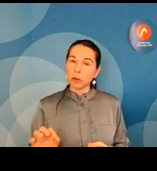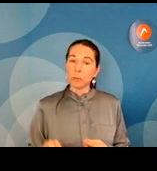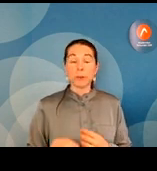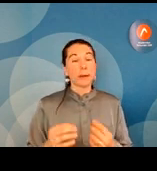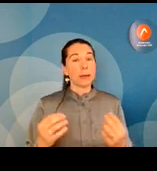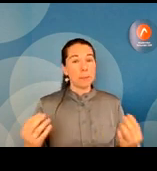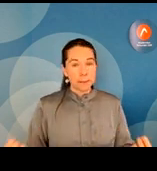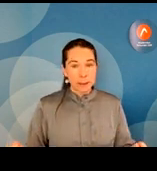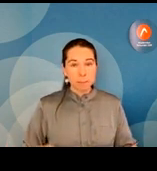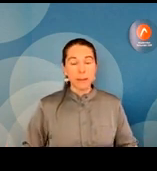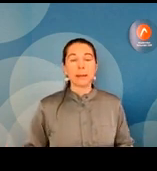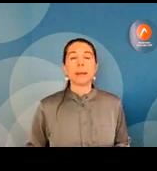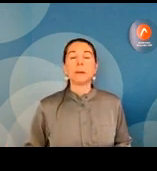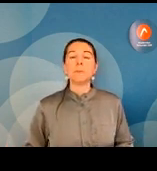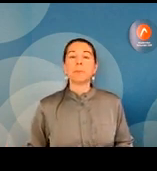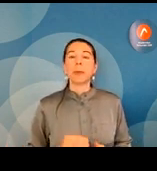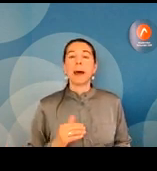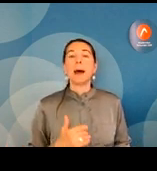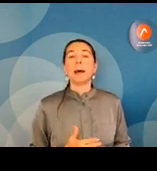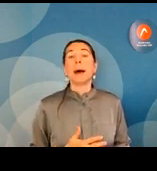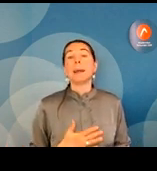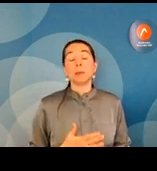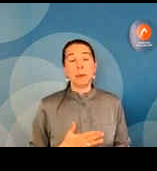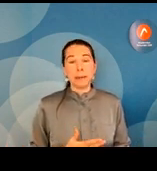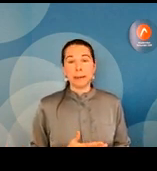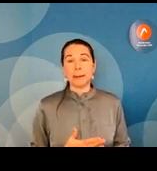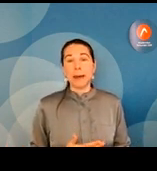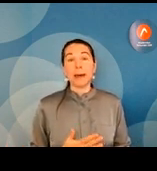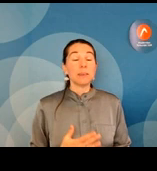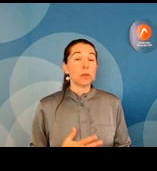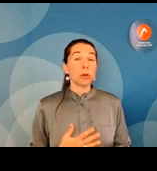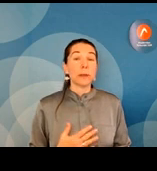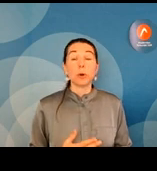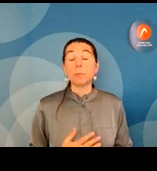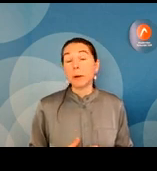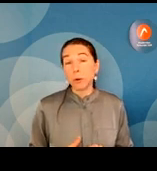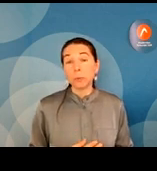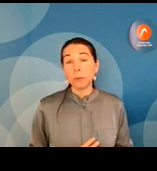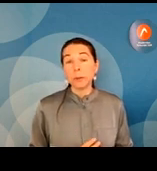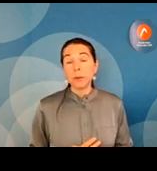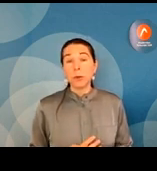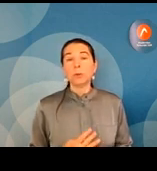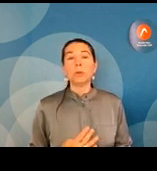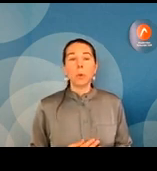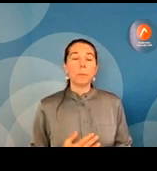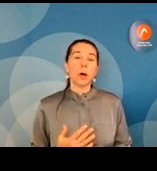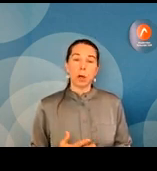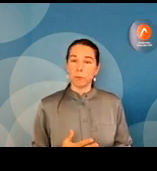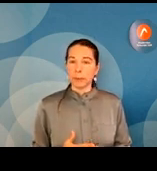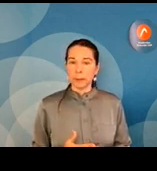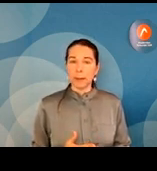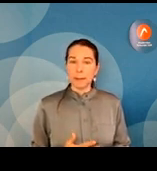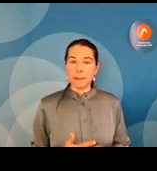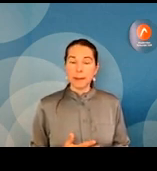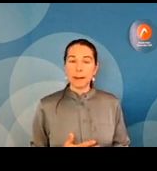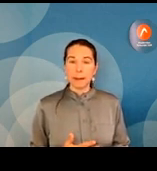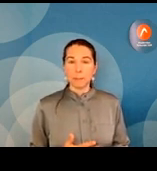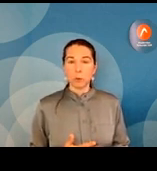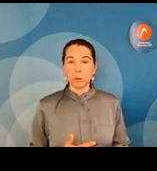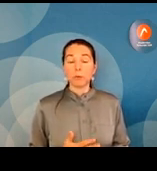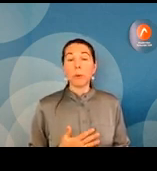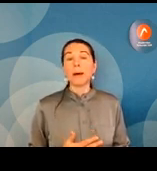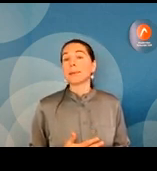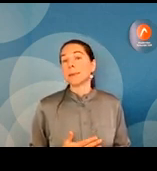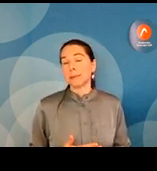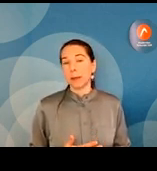som sökt jobb och som kanske är bäst lämpad egentligen, är liksom egentligen är i stånd att gå i pension. Då behöver man inte anställa